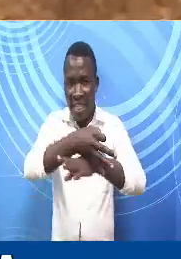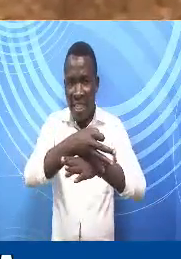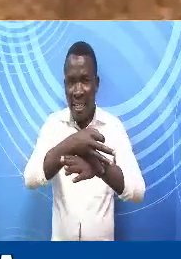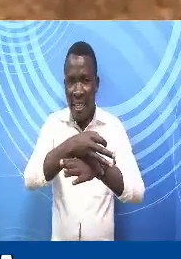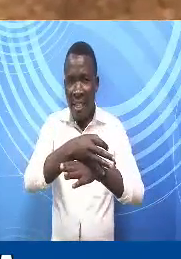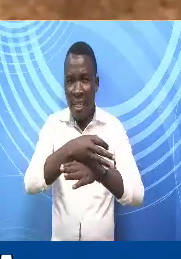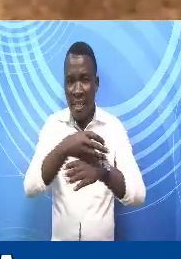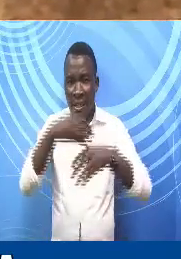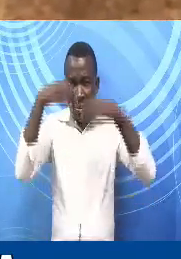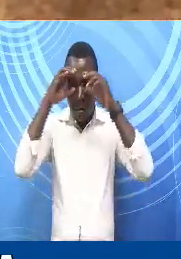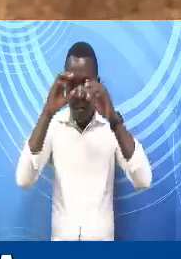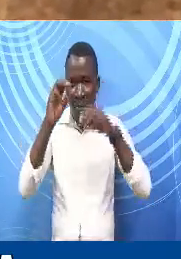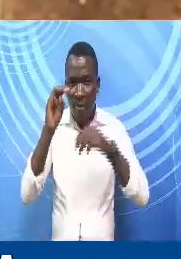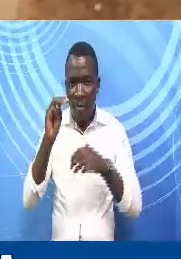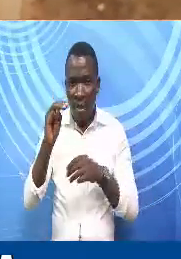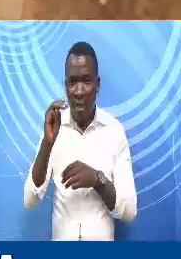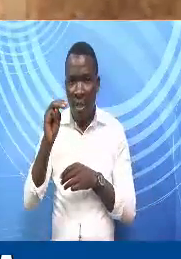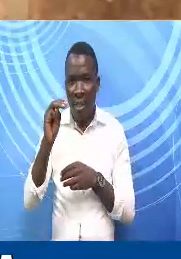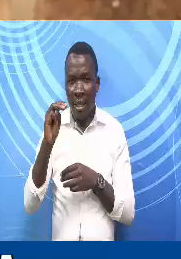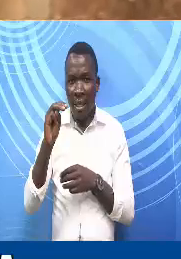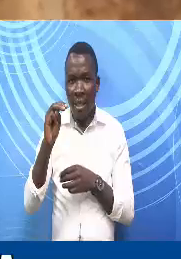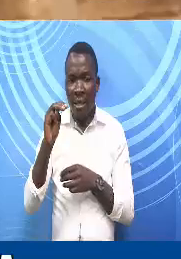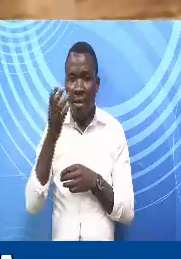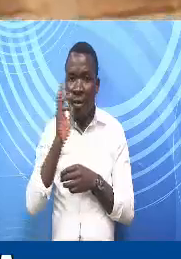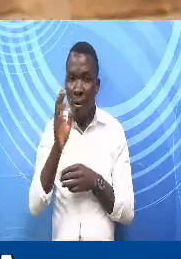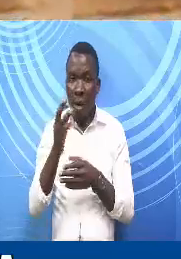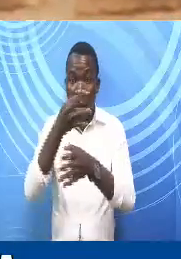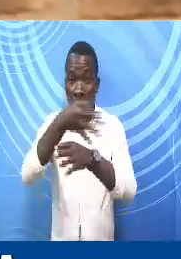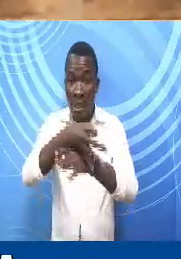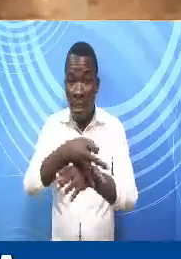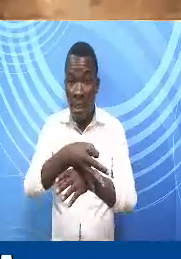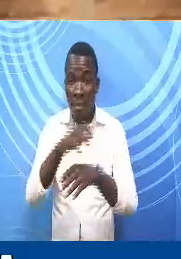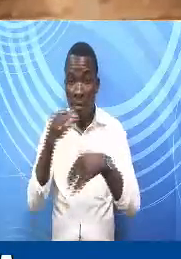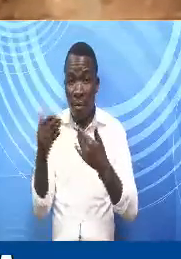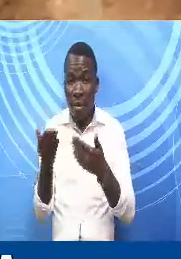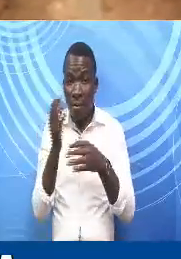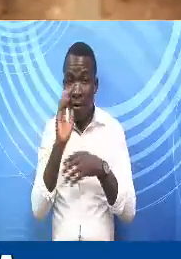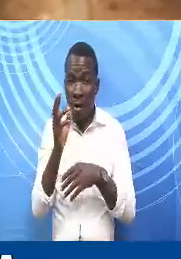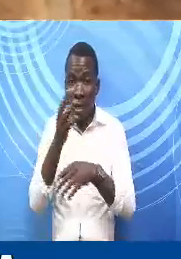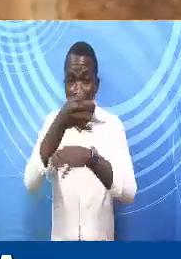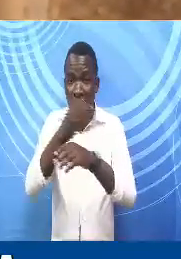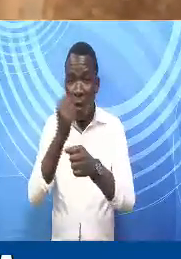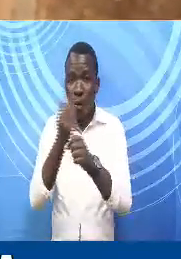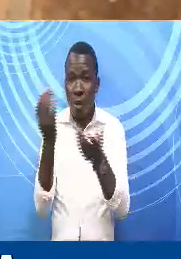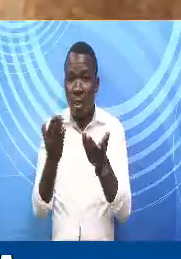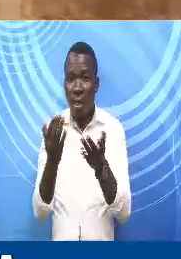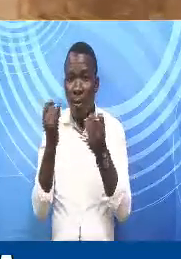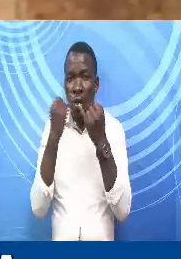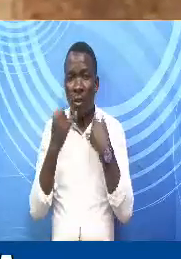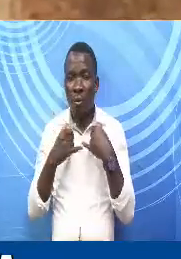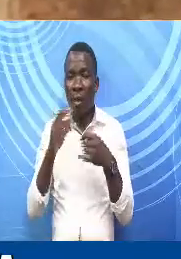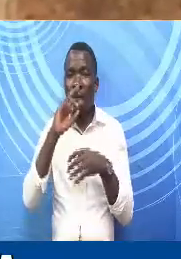usanga yarazirengereye mu busanze yarazirengereye none ubuyobozi bwo bwakoze ntacyo byakoze batubwiye ngo bazadusubiza